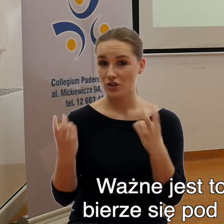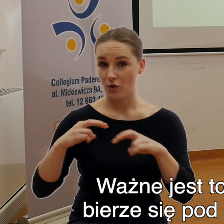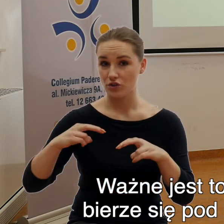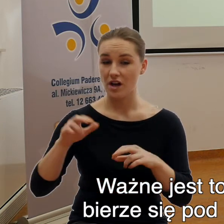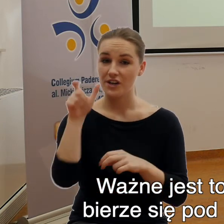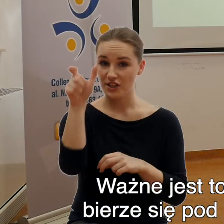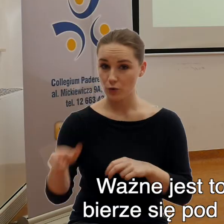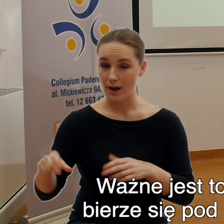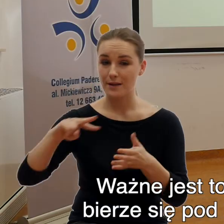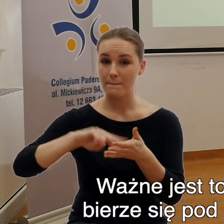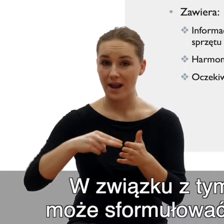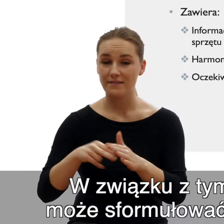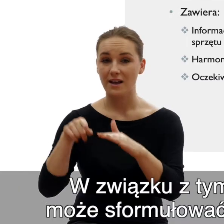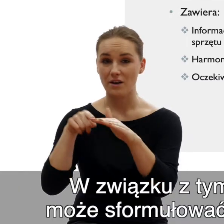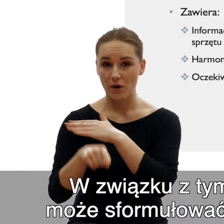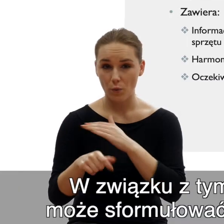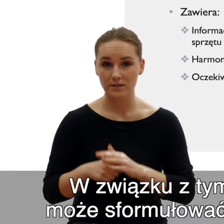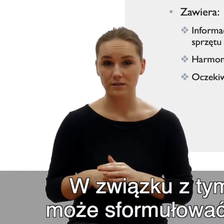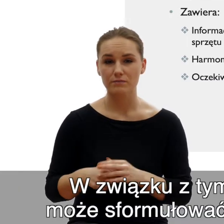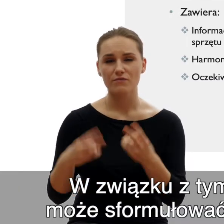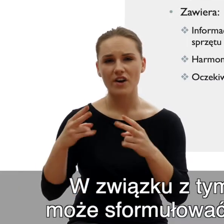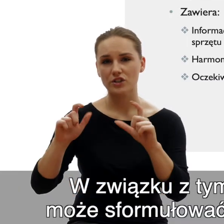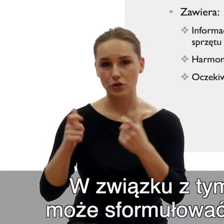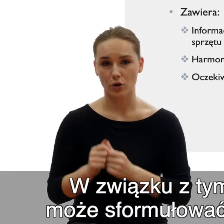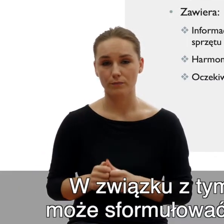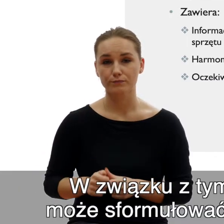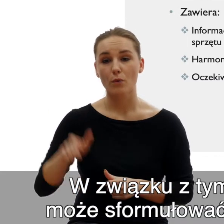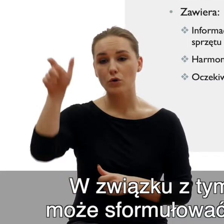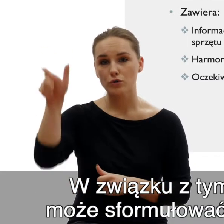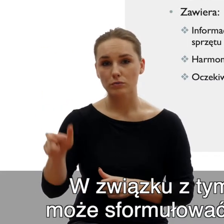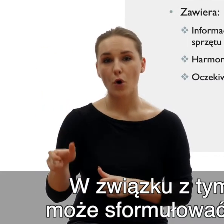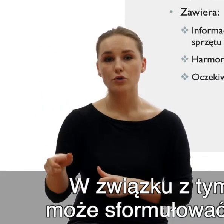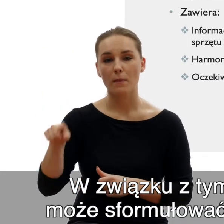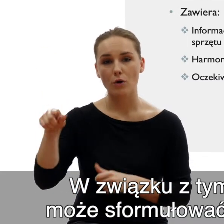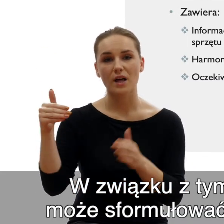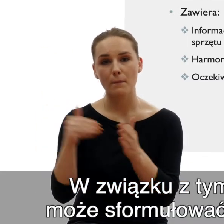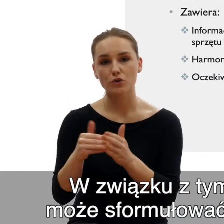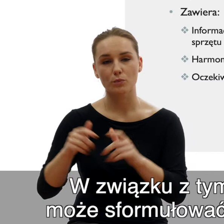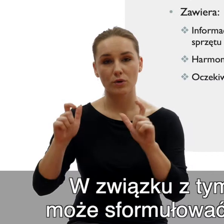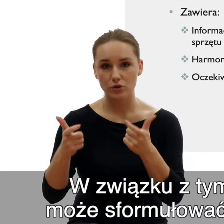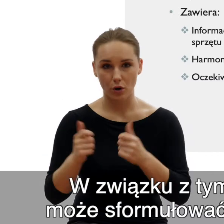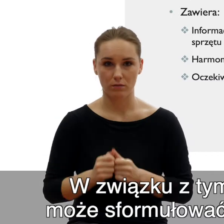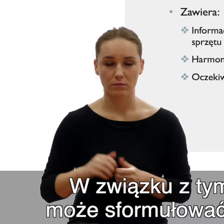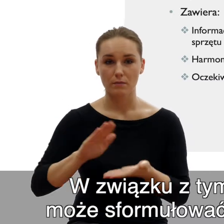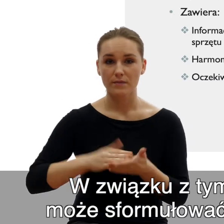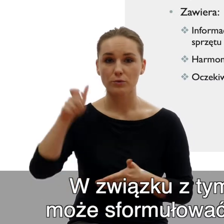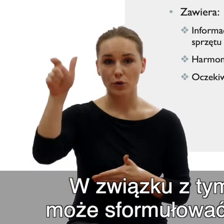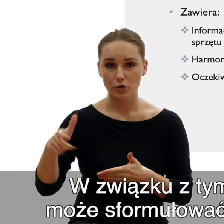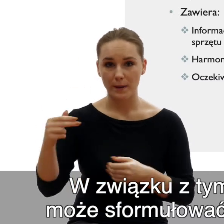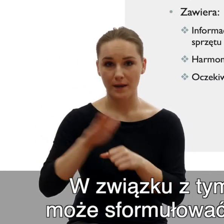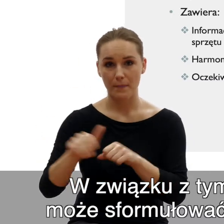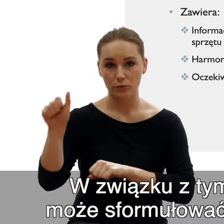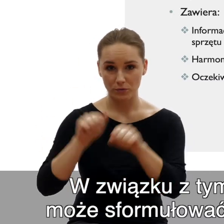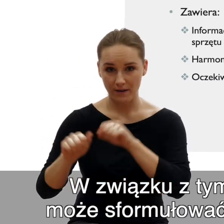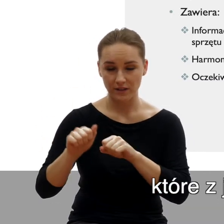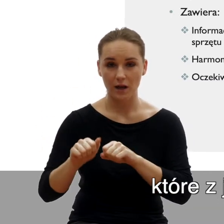konkretne oczekiwania danej osoby. W związku z tym ktoś, kto jest osobą z niepełnosprawnością, może sformułować różnego rodzaju niestandardowe